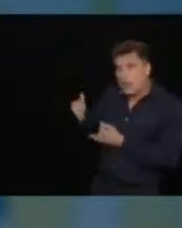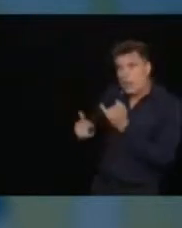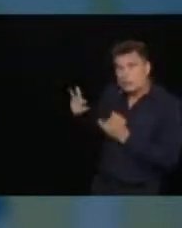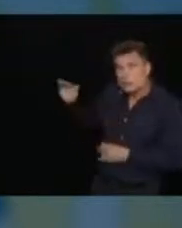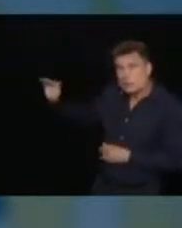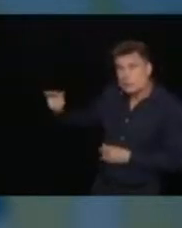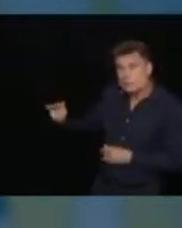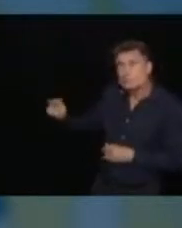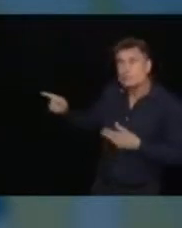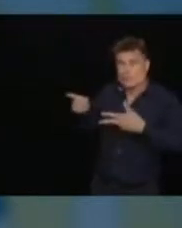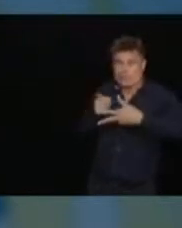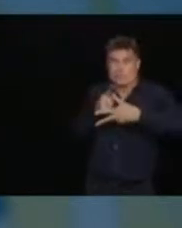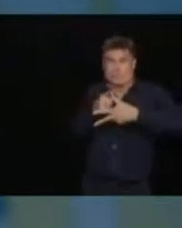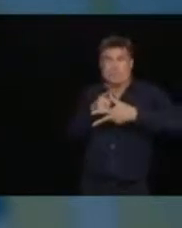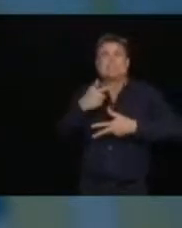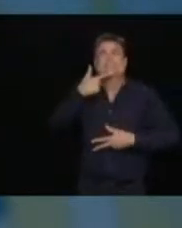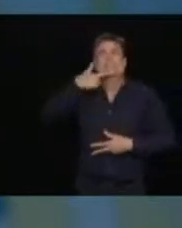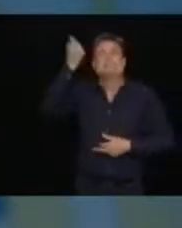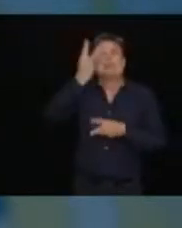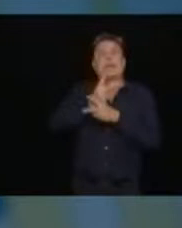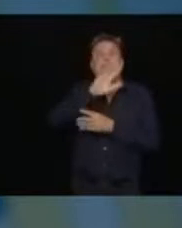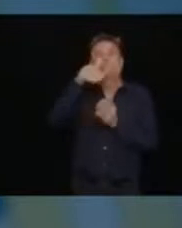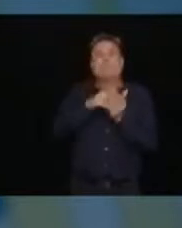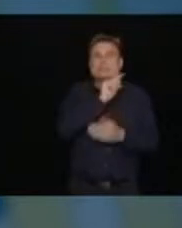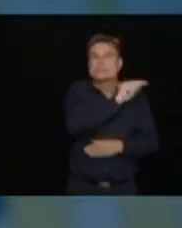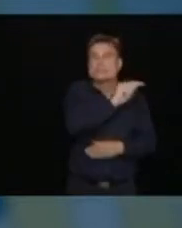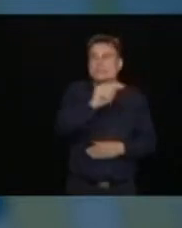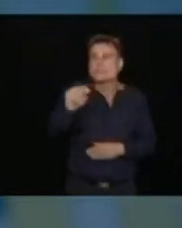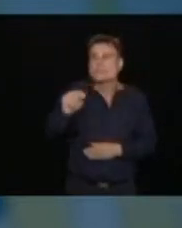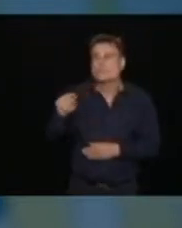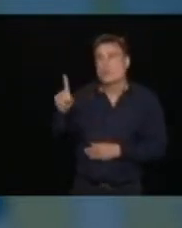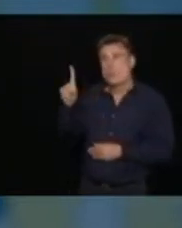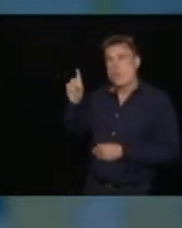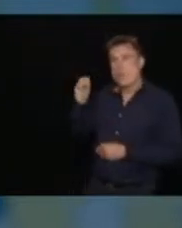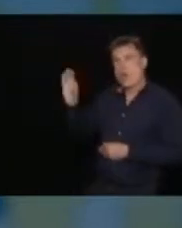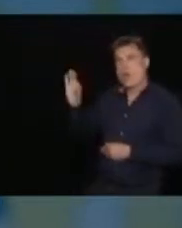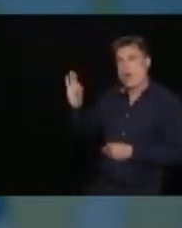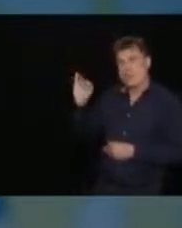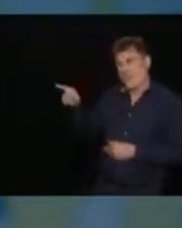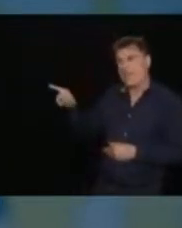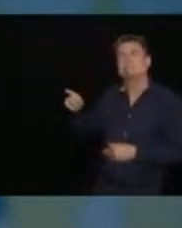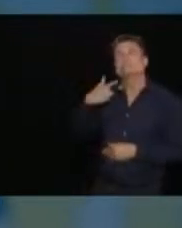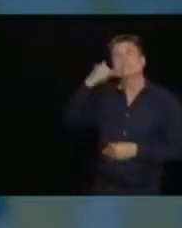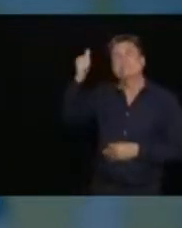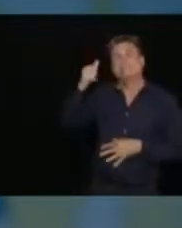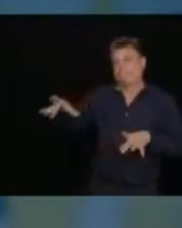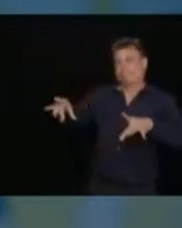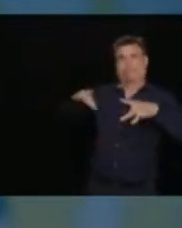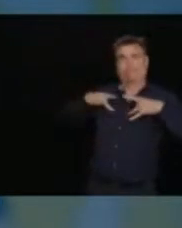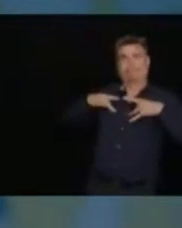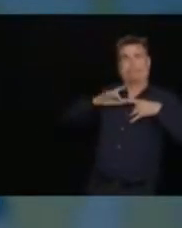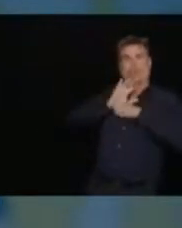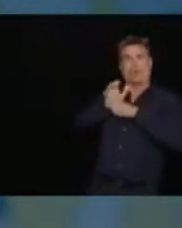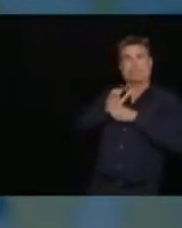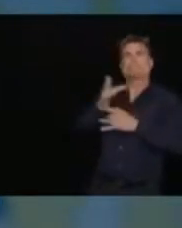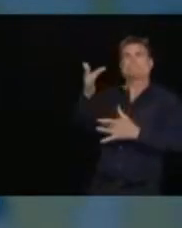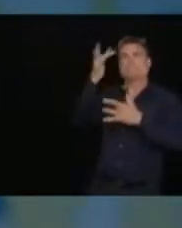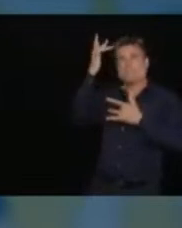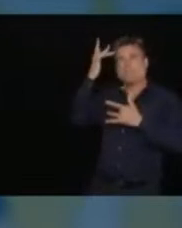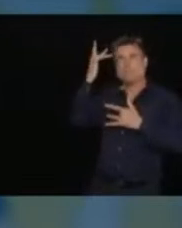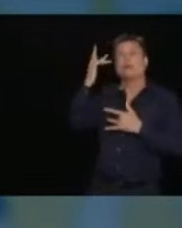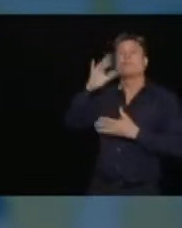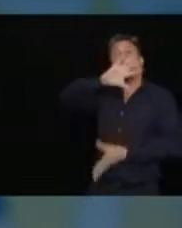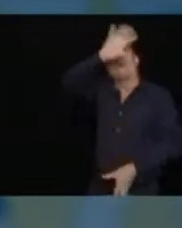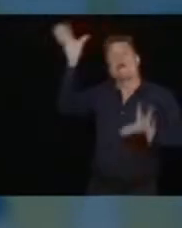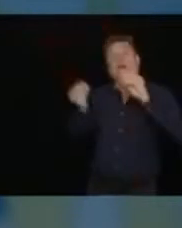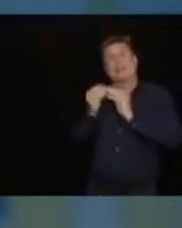新冠病毒。所以我们也是表明了为什么我们花了很长的时间在调整长